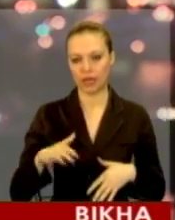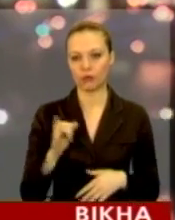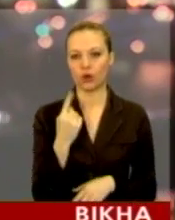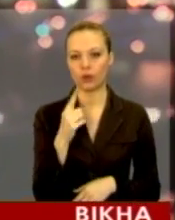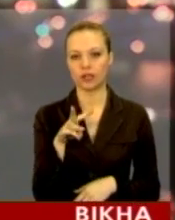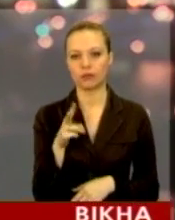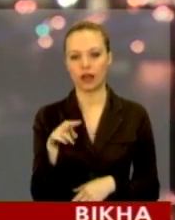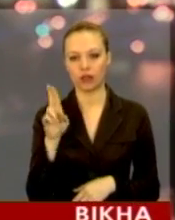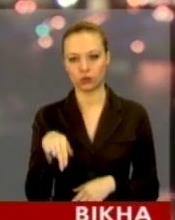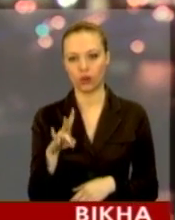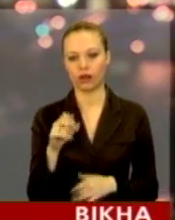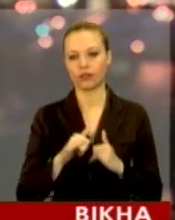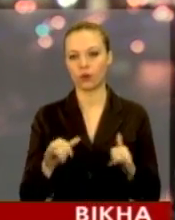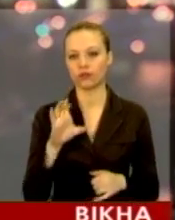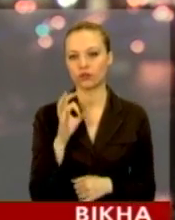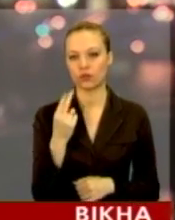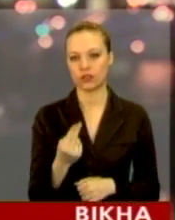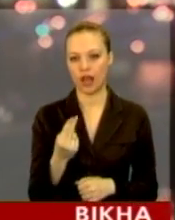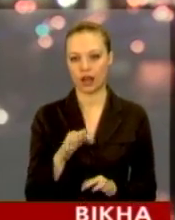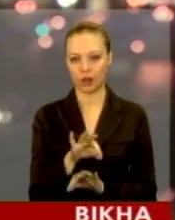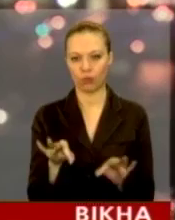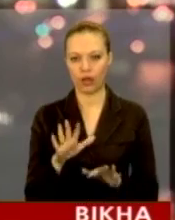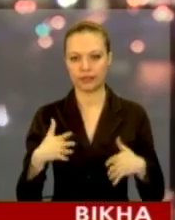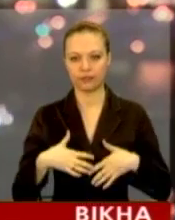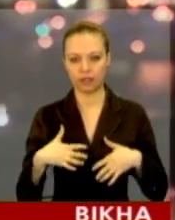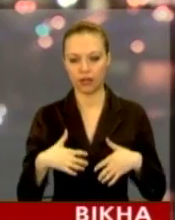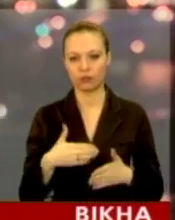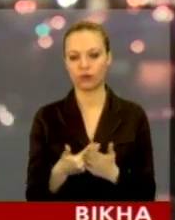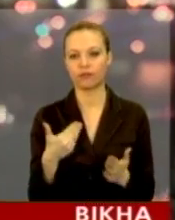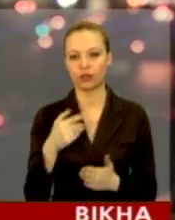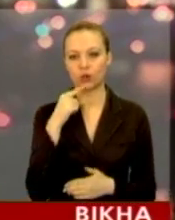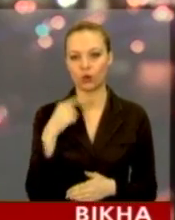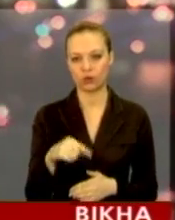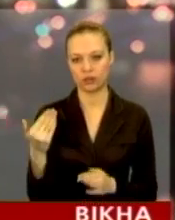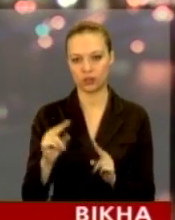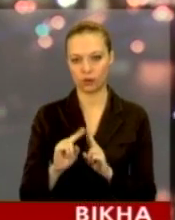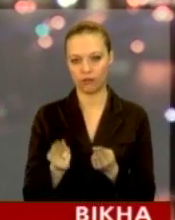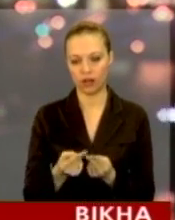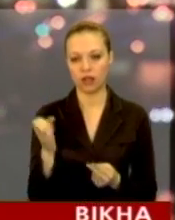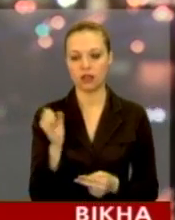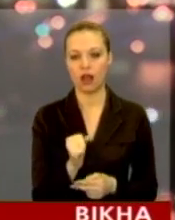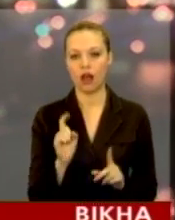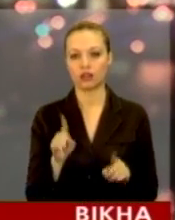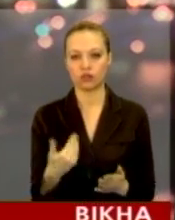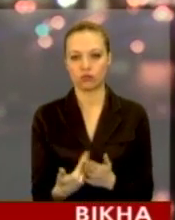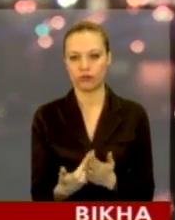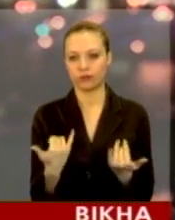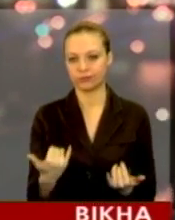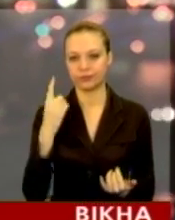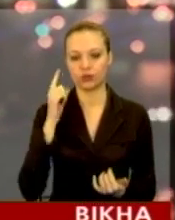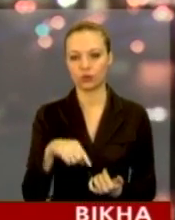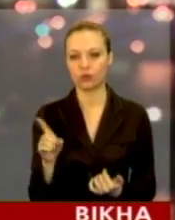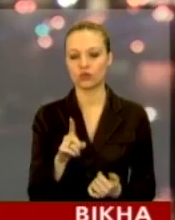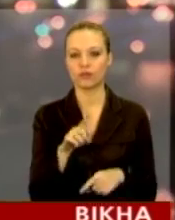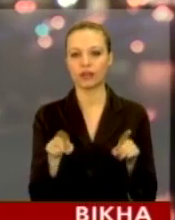1 мільярд доларів на розвиток соціальних проєктів Криму від Російської Федерації. А також буквально щойно стало відомо про те,